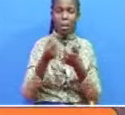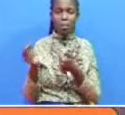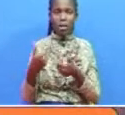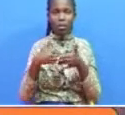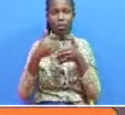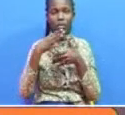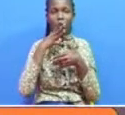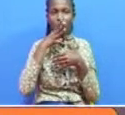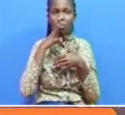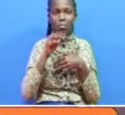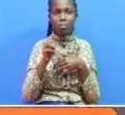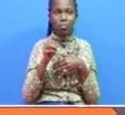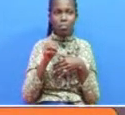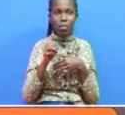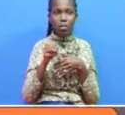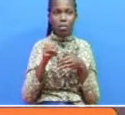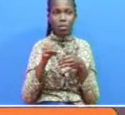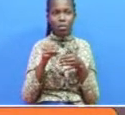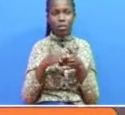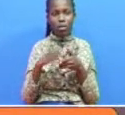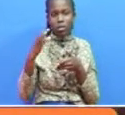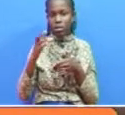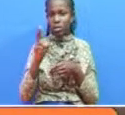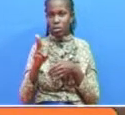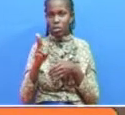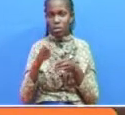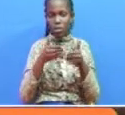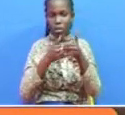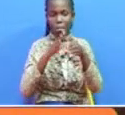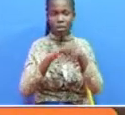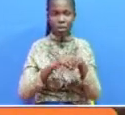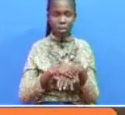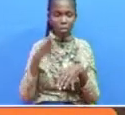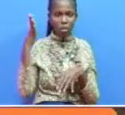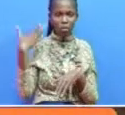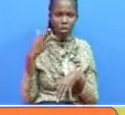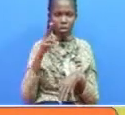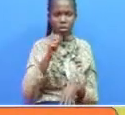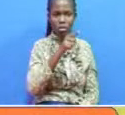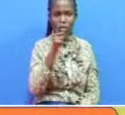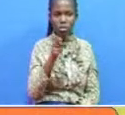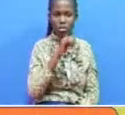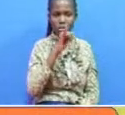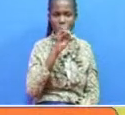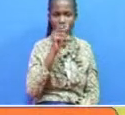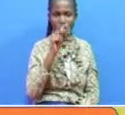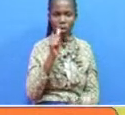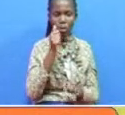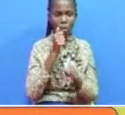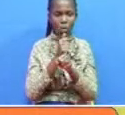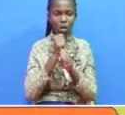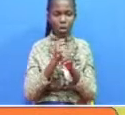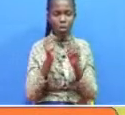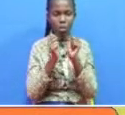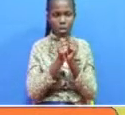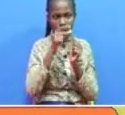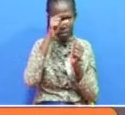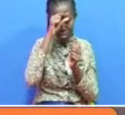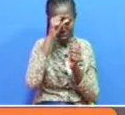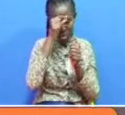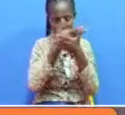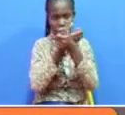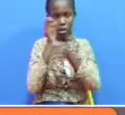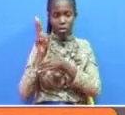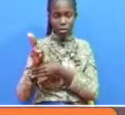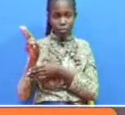itina wake kukosilela utongu iwacha macha CCU. Hivinda ni ya navu itina nzio kawaita edhi tuandadhukuma kwa vakuvi na sidikali ya Musumbi